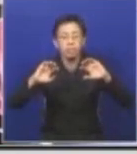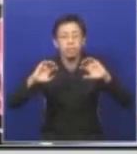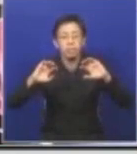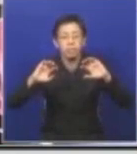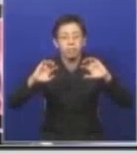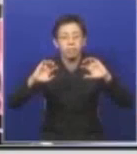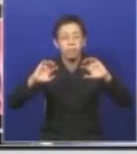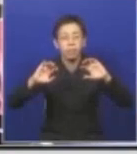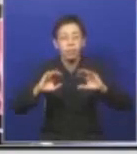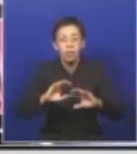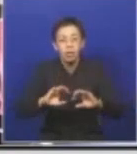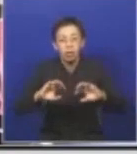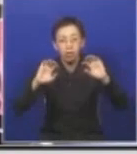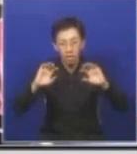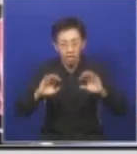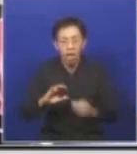ฮะซึ่งต้องจองซื้อมีทั้งภาคเอกชนซึ่งจะขายให้ประชาชนทั่วไป